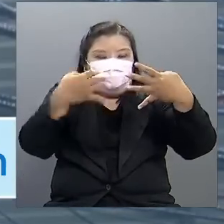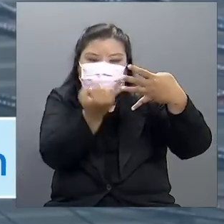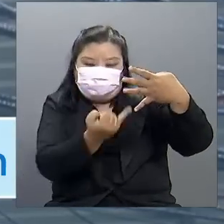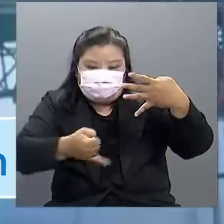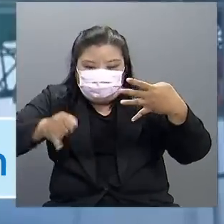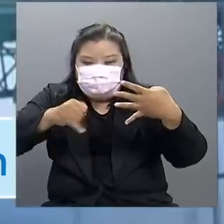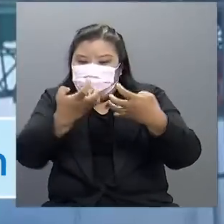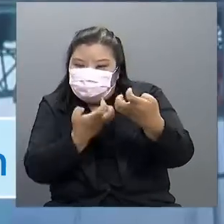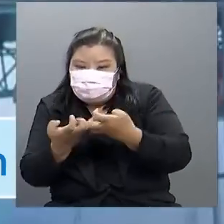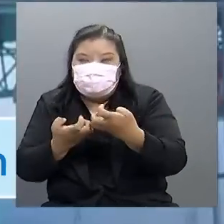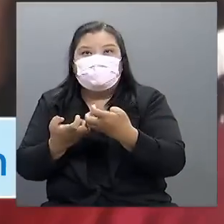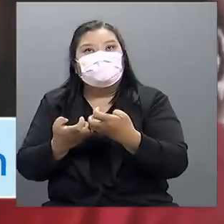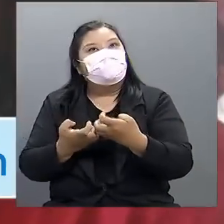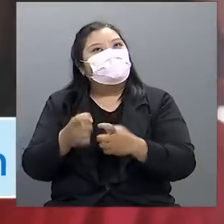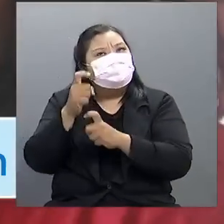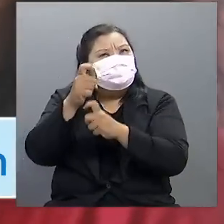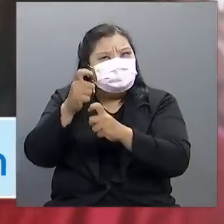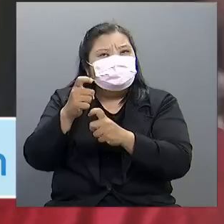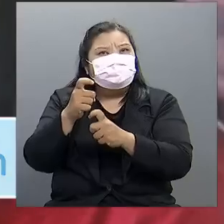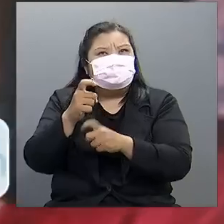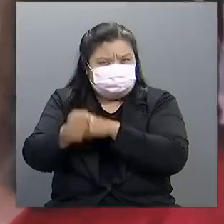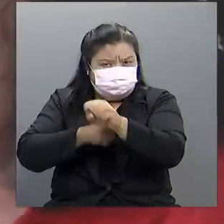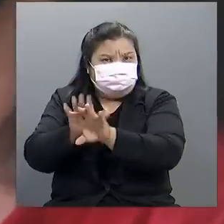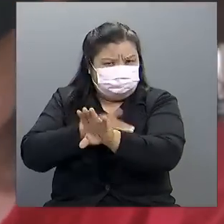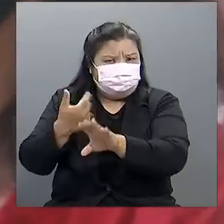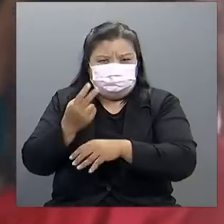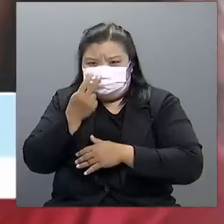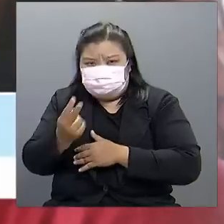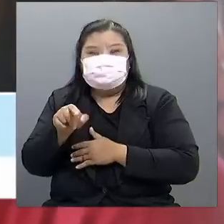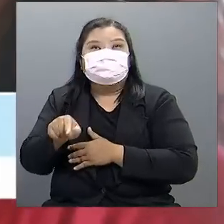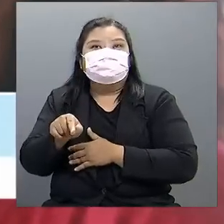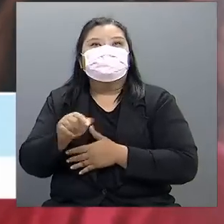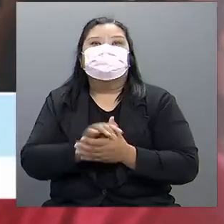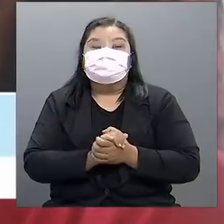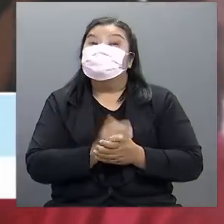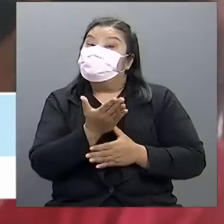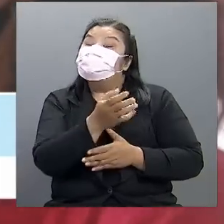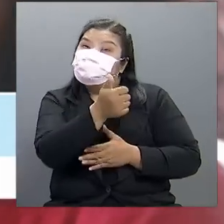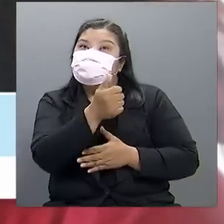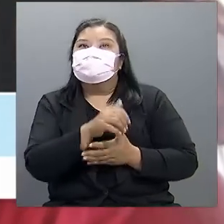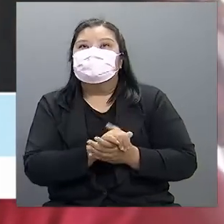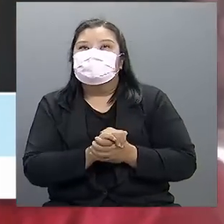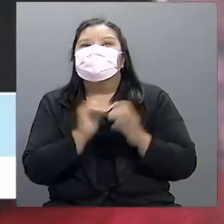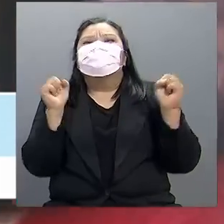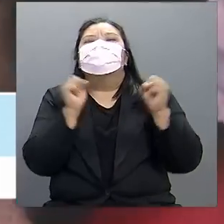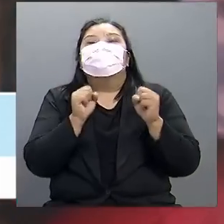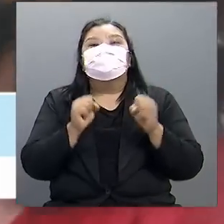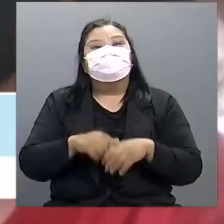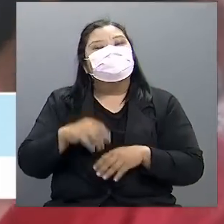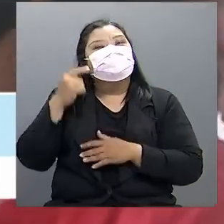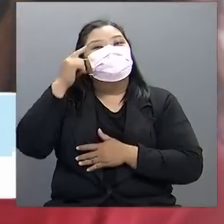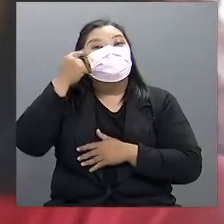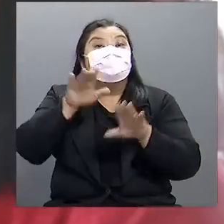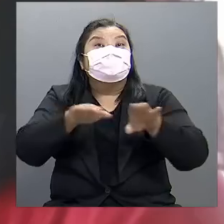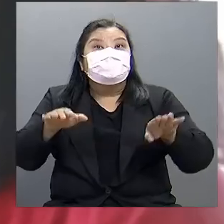เจๆ มี้นีเตี่เก เดีวนะ